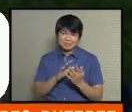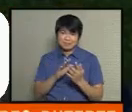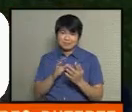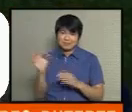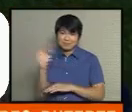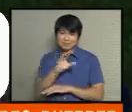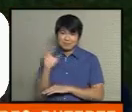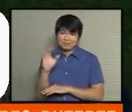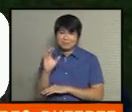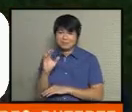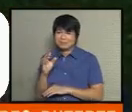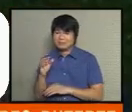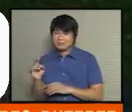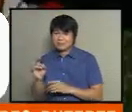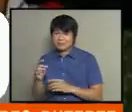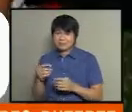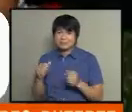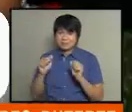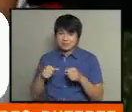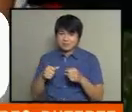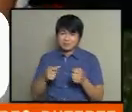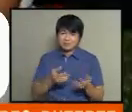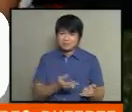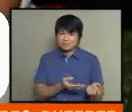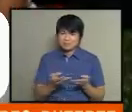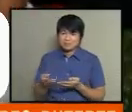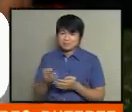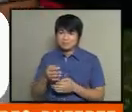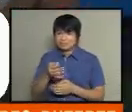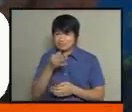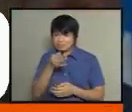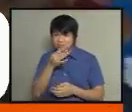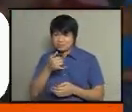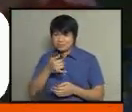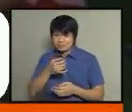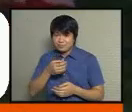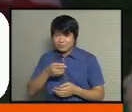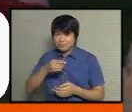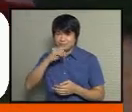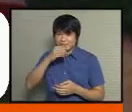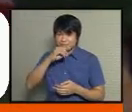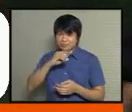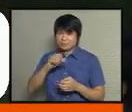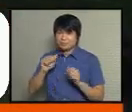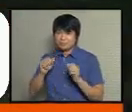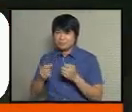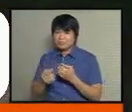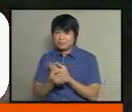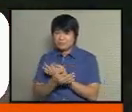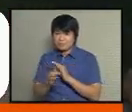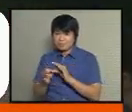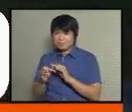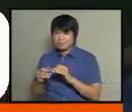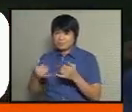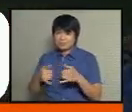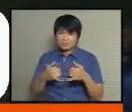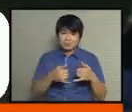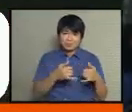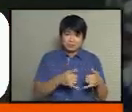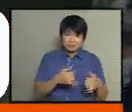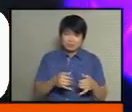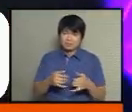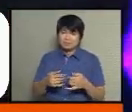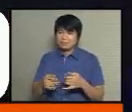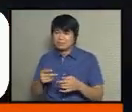hindi magastos, pwede magbit-bit ng pagkain at inumin. Malaya rin nakakapaglaro ang mga bata habang nagpipiknik ang kanilang mga